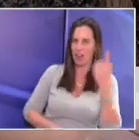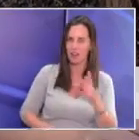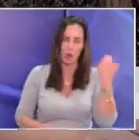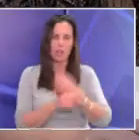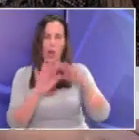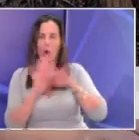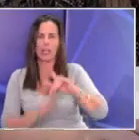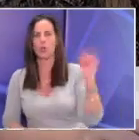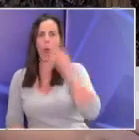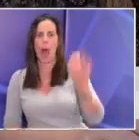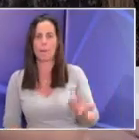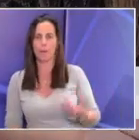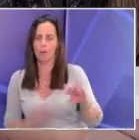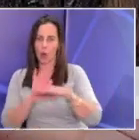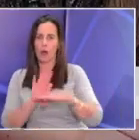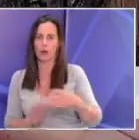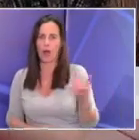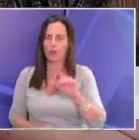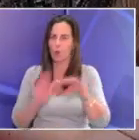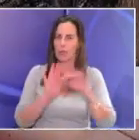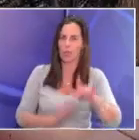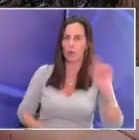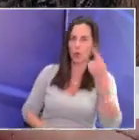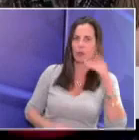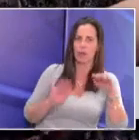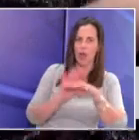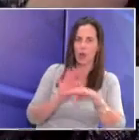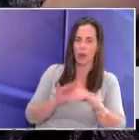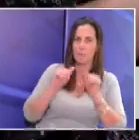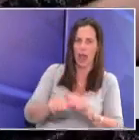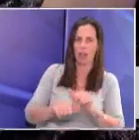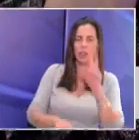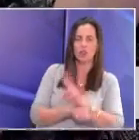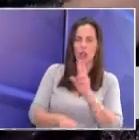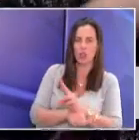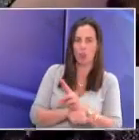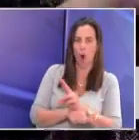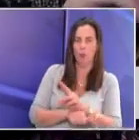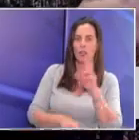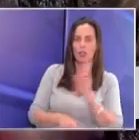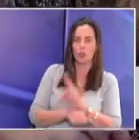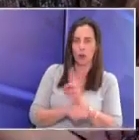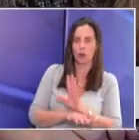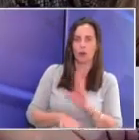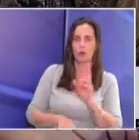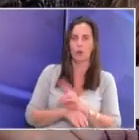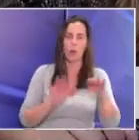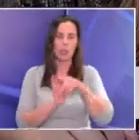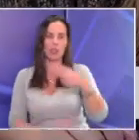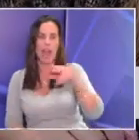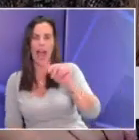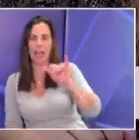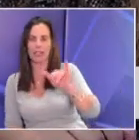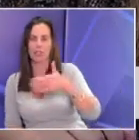נחוקק נגד כולם, מה דעתך? נחוקק נגד כולם. אבל זה לא לחוקק נגד כולם, זה לחוקק בעד, זה לשמור... זה לשמור, רגע, רגע. בואי נחוקק שאני